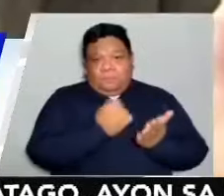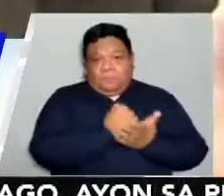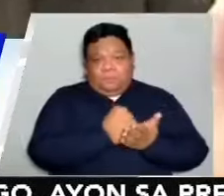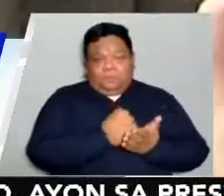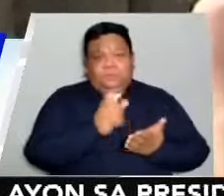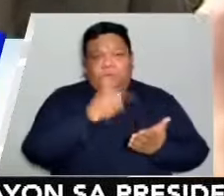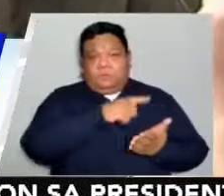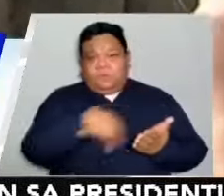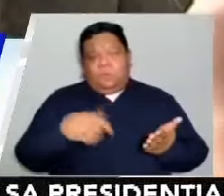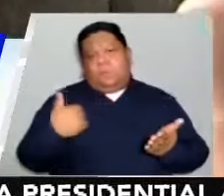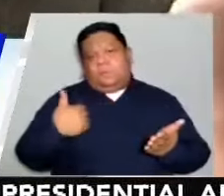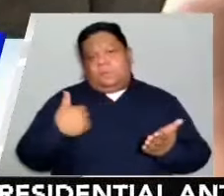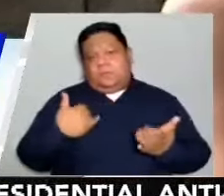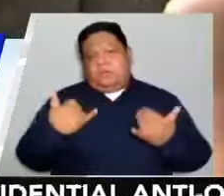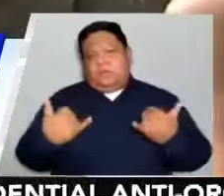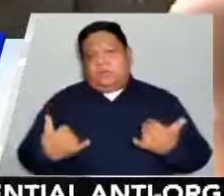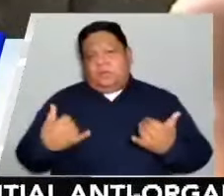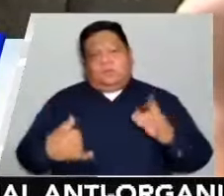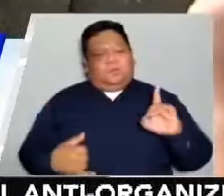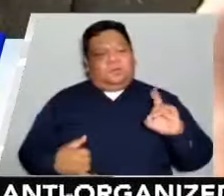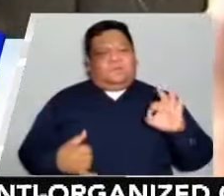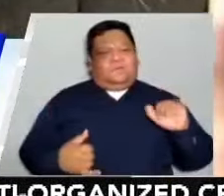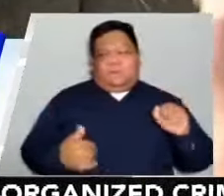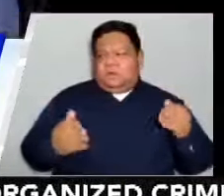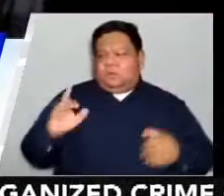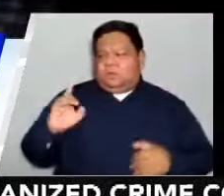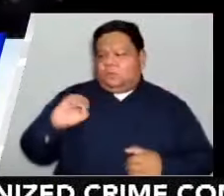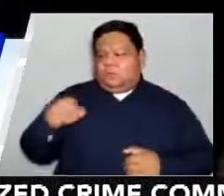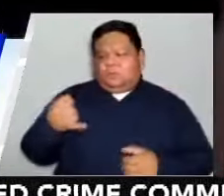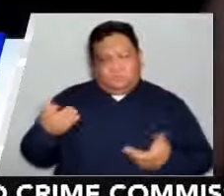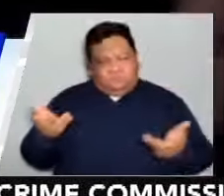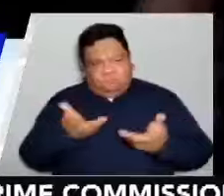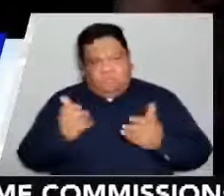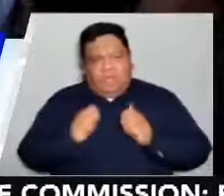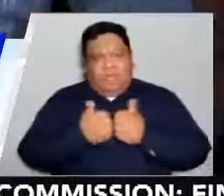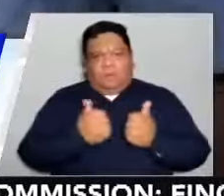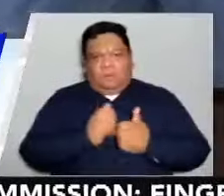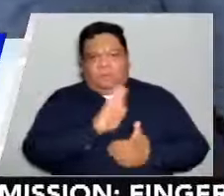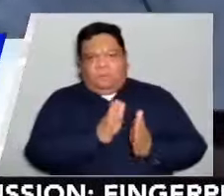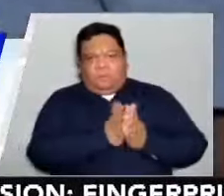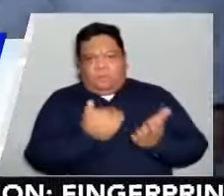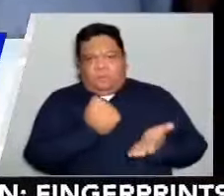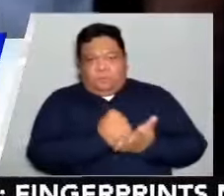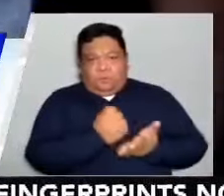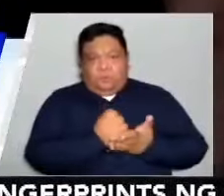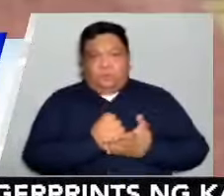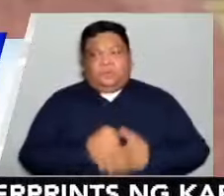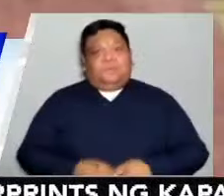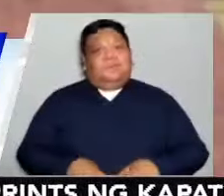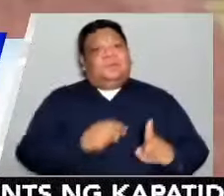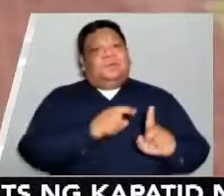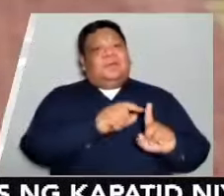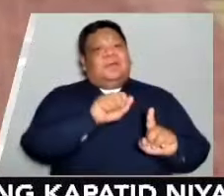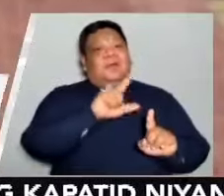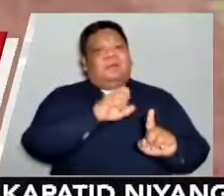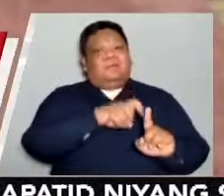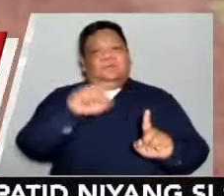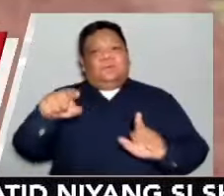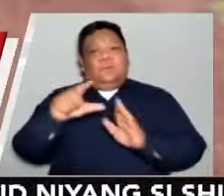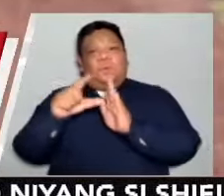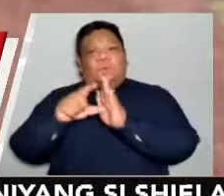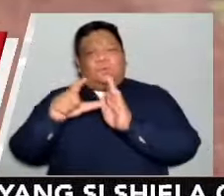ang abogado ni guo na si Attorney Stephen David patuloy umanong kinukumbinsi sigo na lumantad na meron akong Uh